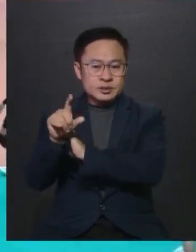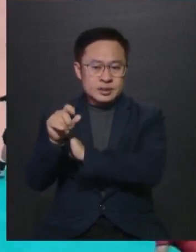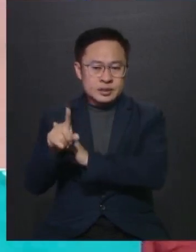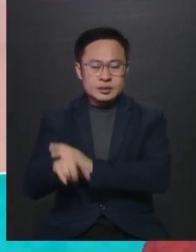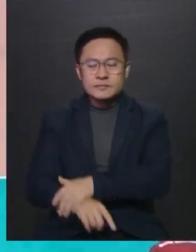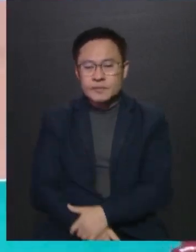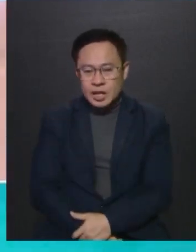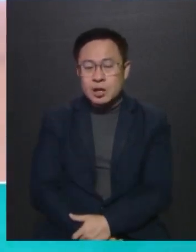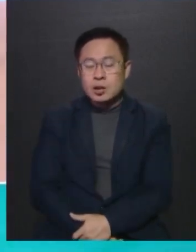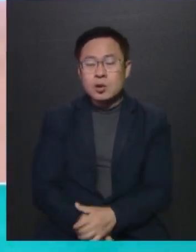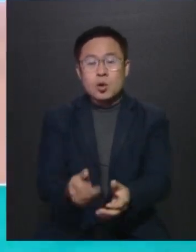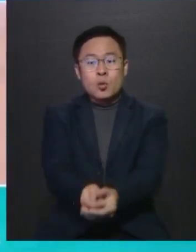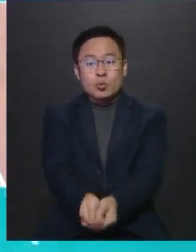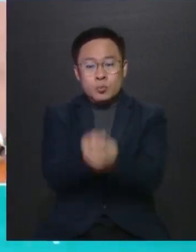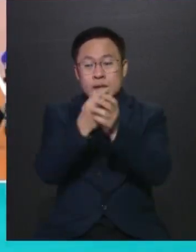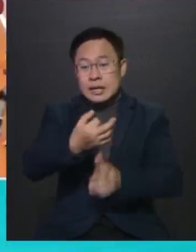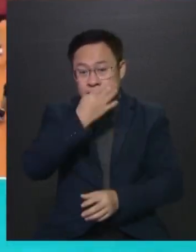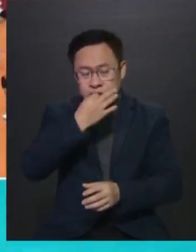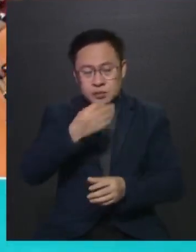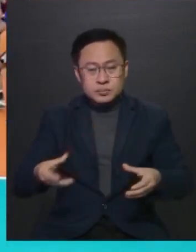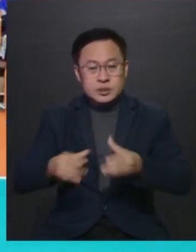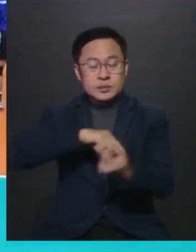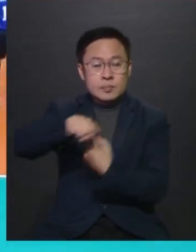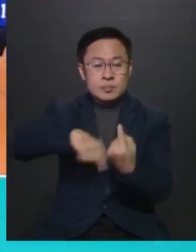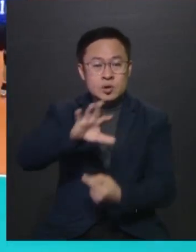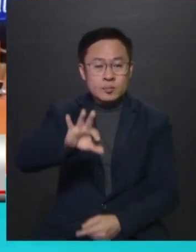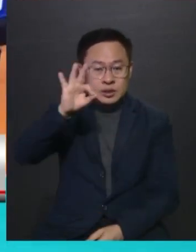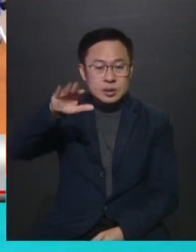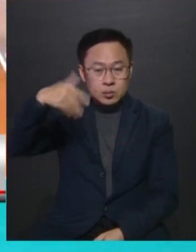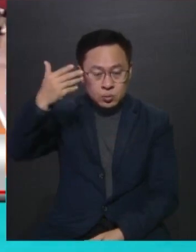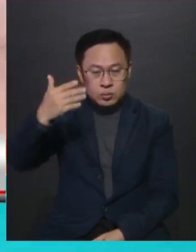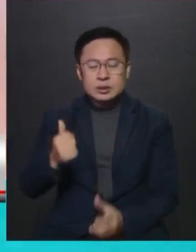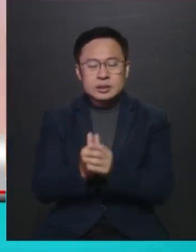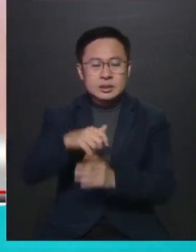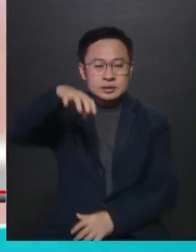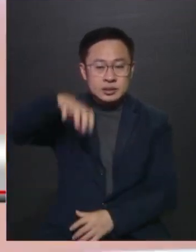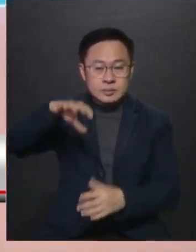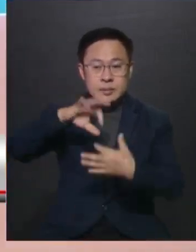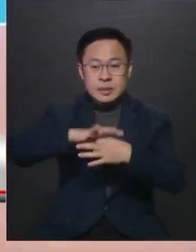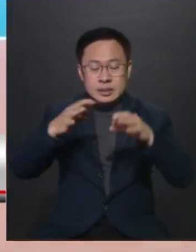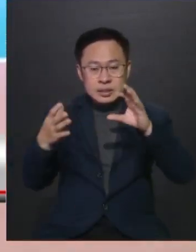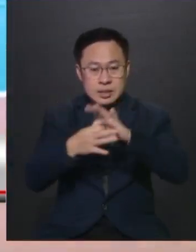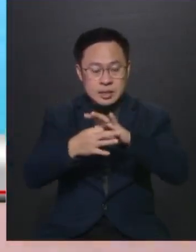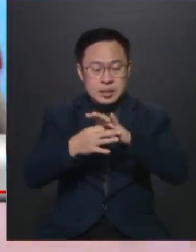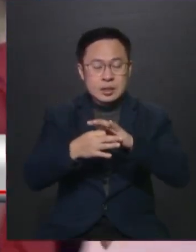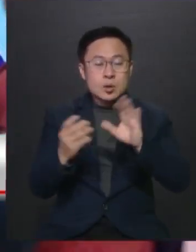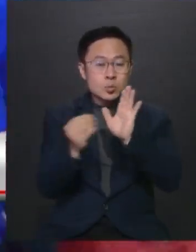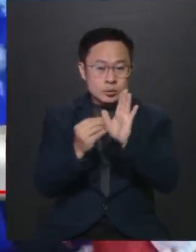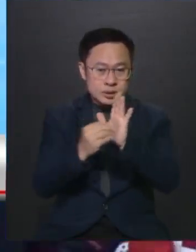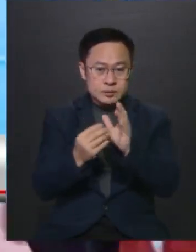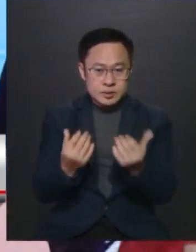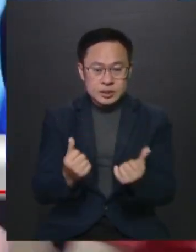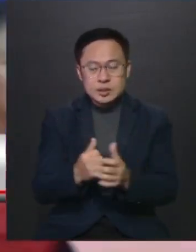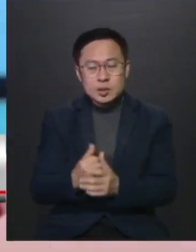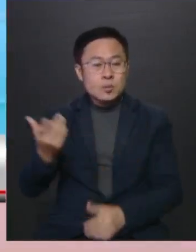การแข่งขันวอลเลย์บอลอาชีพครับรายการโปรชาเลนจ์ครับประจำปี2567ครับณอาคารนิติบุตรสนามกีฬาแห่งชาติกรุงเทพมหานครนะครับประจำวันเสาร์ที่